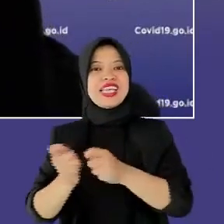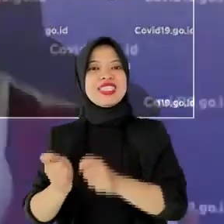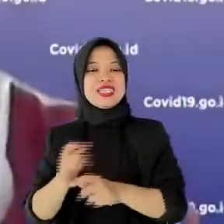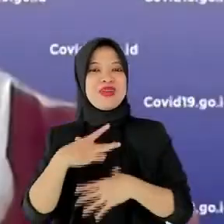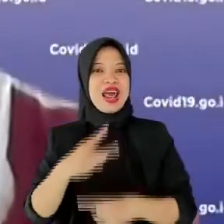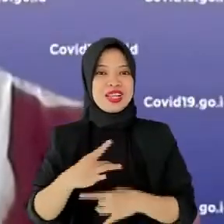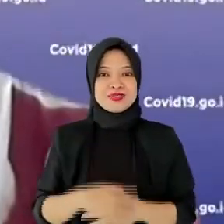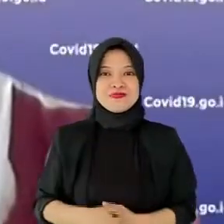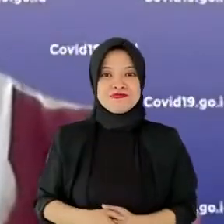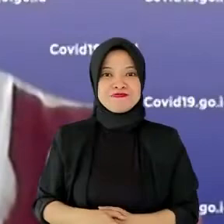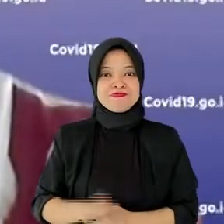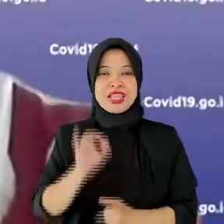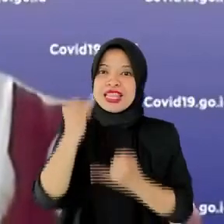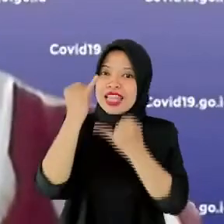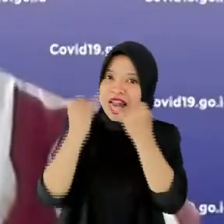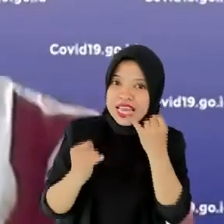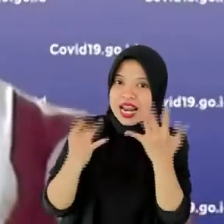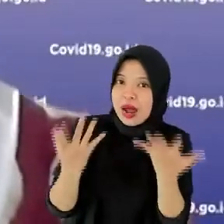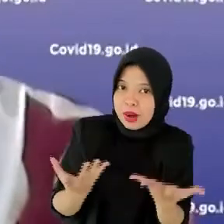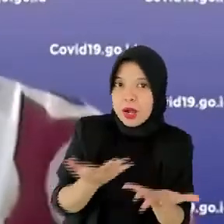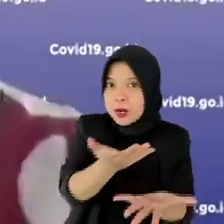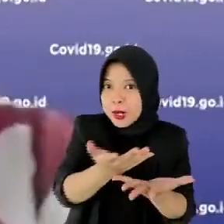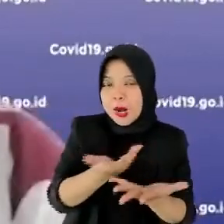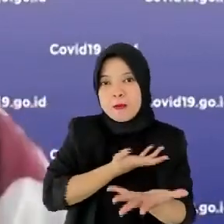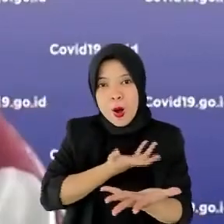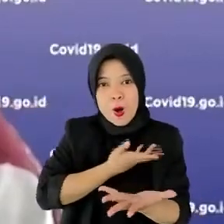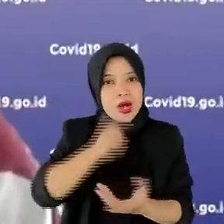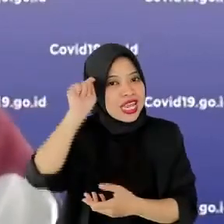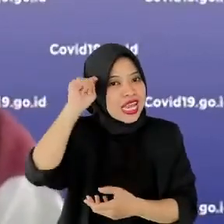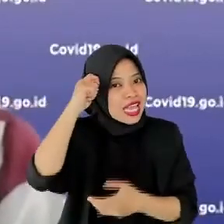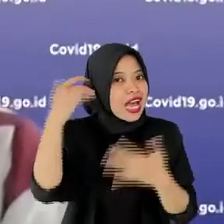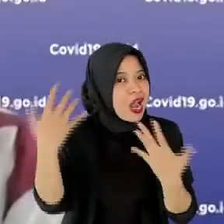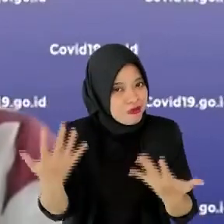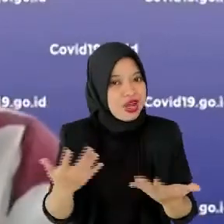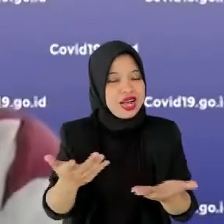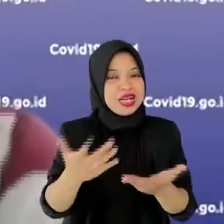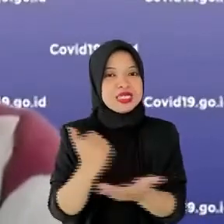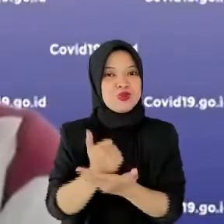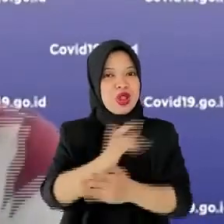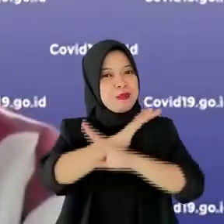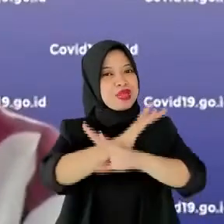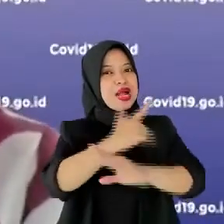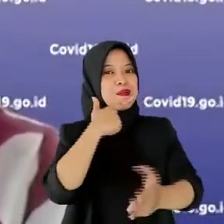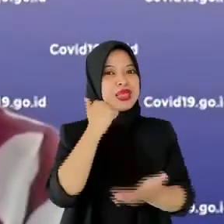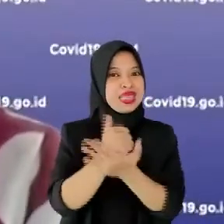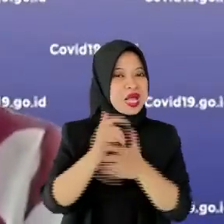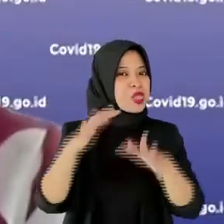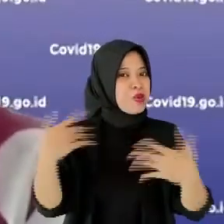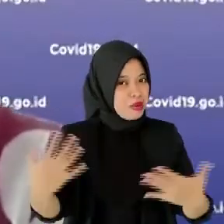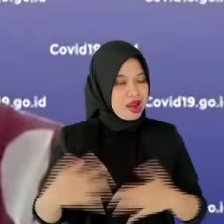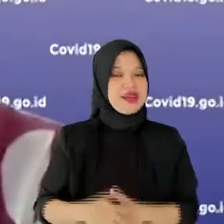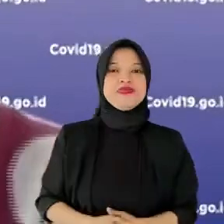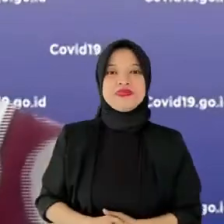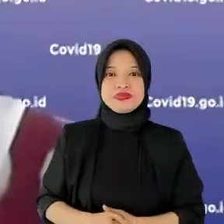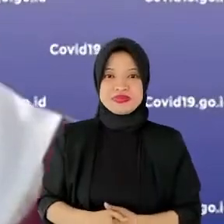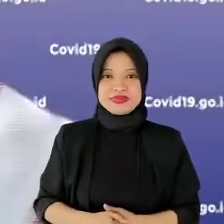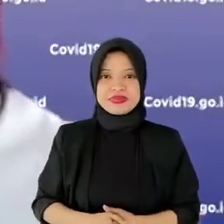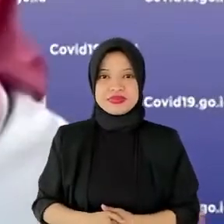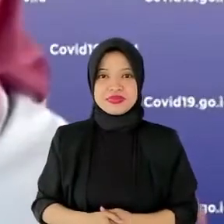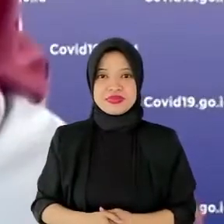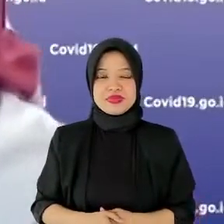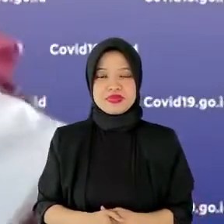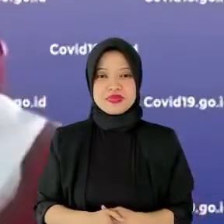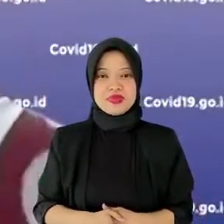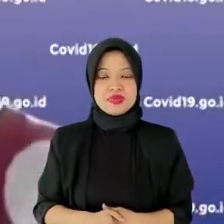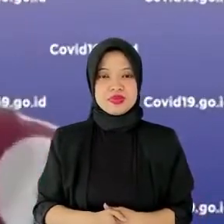juga ya. Baik, Dr. Dewi, terakhir, apa yang akan diingatkan kembali? Bahwa pencegahan lebih penting atau bagaimana? Iya,